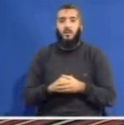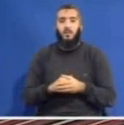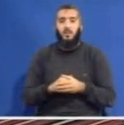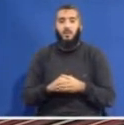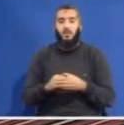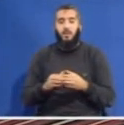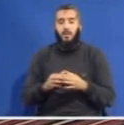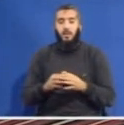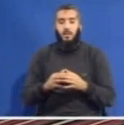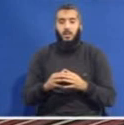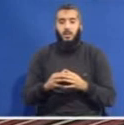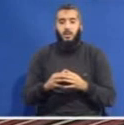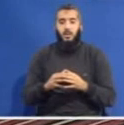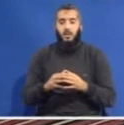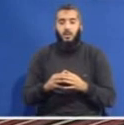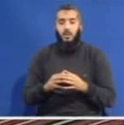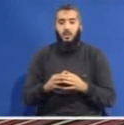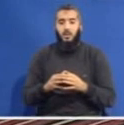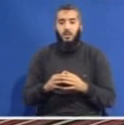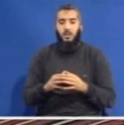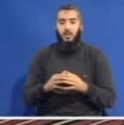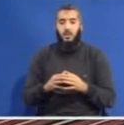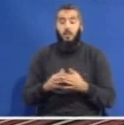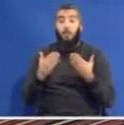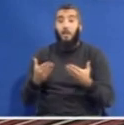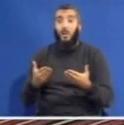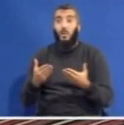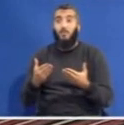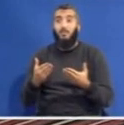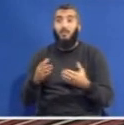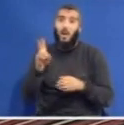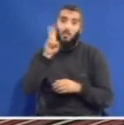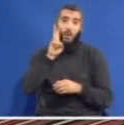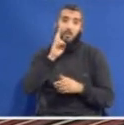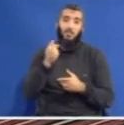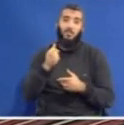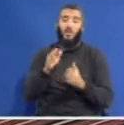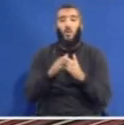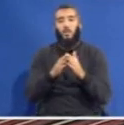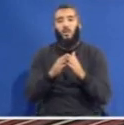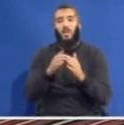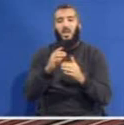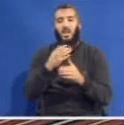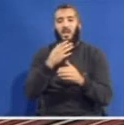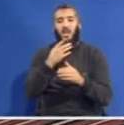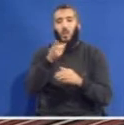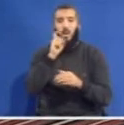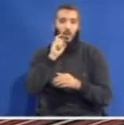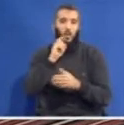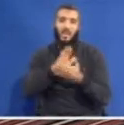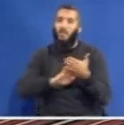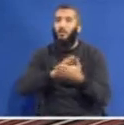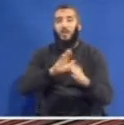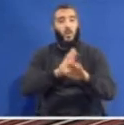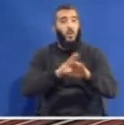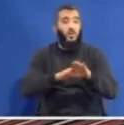يسلكوا. ايوه. هذه هي ننصح الشيخ يقول يدبر ينصحنا اش ما نديروا